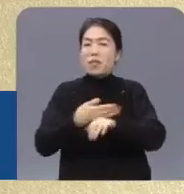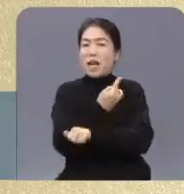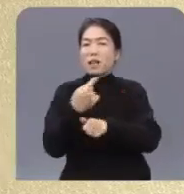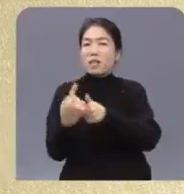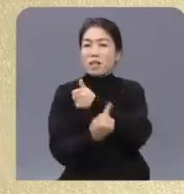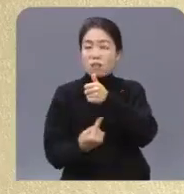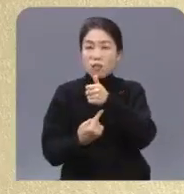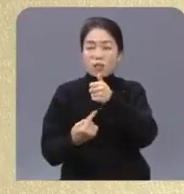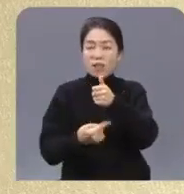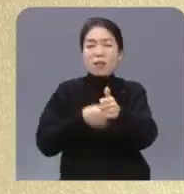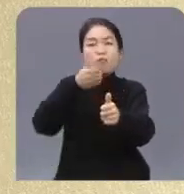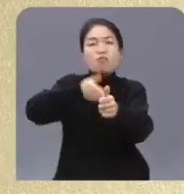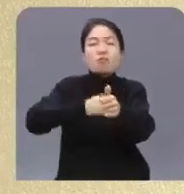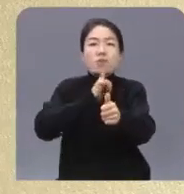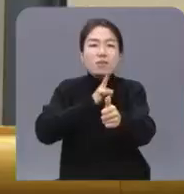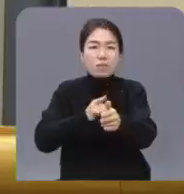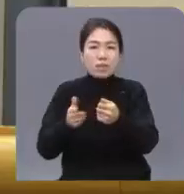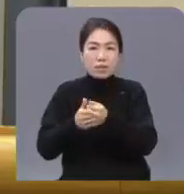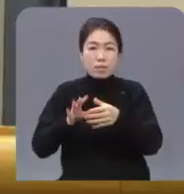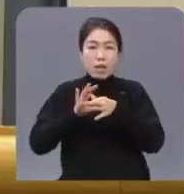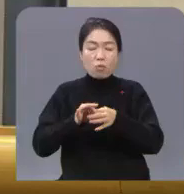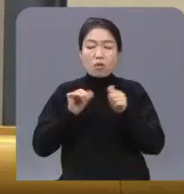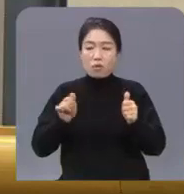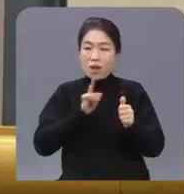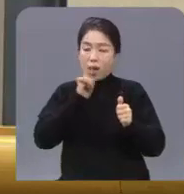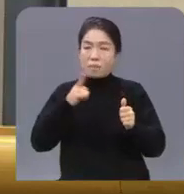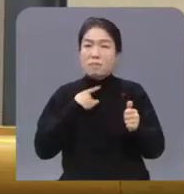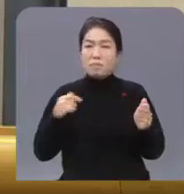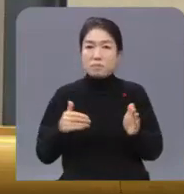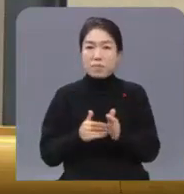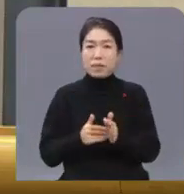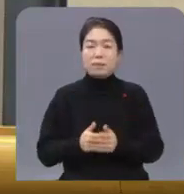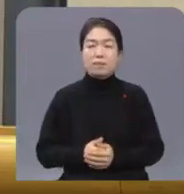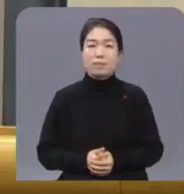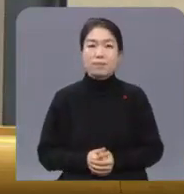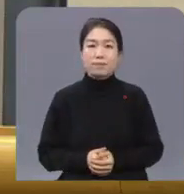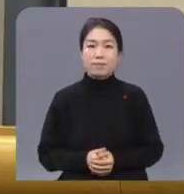심사위원에게 청탁을 했다고 주장하며 관련 소송을 제기했습니다